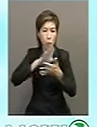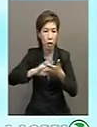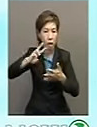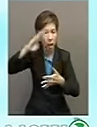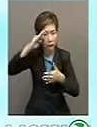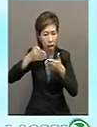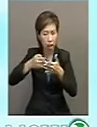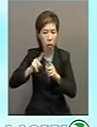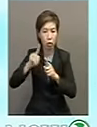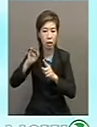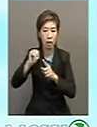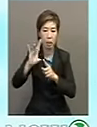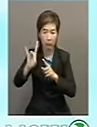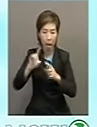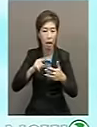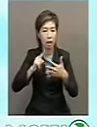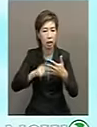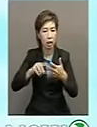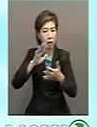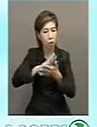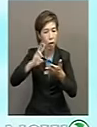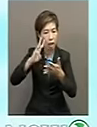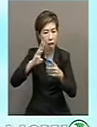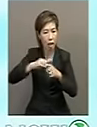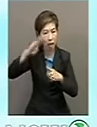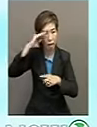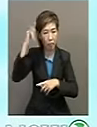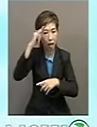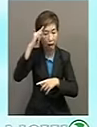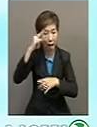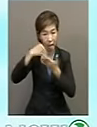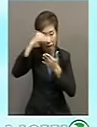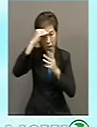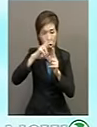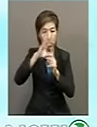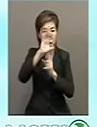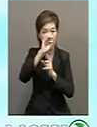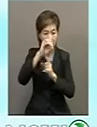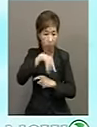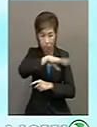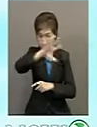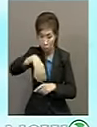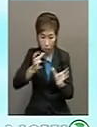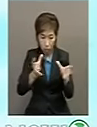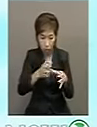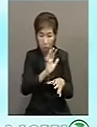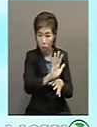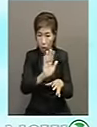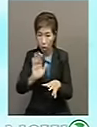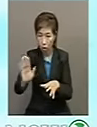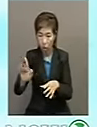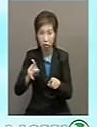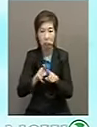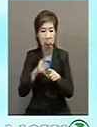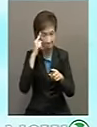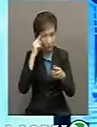การทบเภรือรุนท 48นักศึษาวิทยาลัยการทับอากาศรุ่นที่ 50แต่ละรุ่นของถหารม